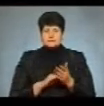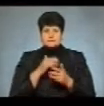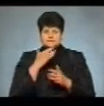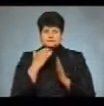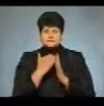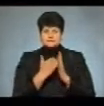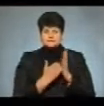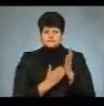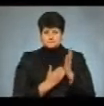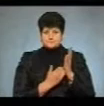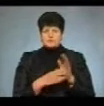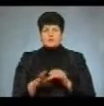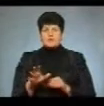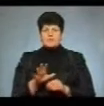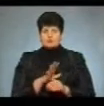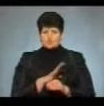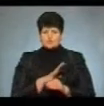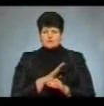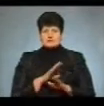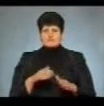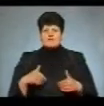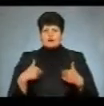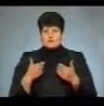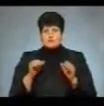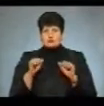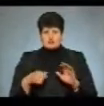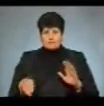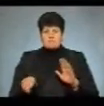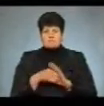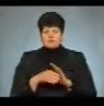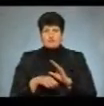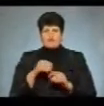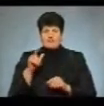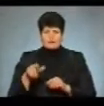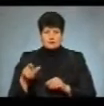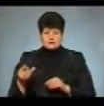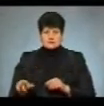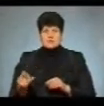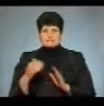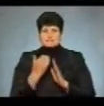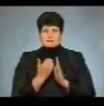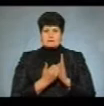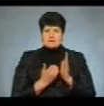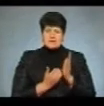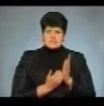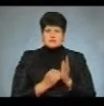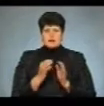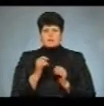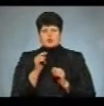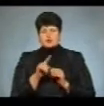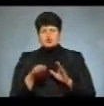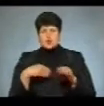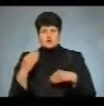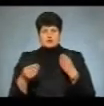протоколів, було ряд звернень про можливий підкуп виборців, знову ж таки, про списки, про те, що десь